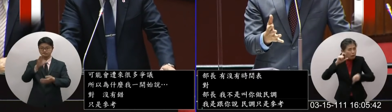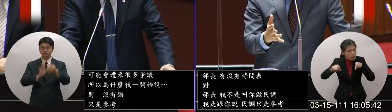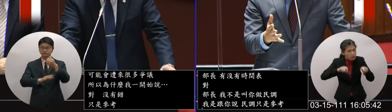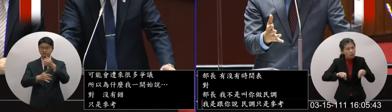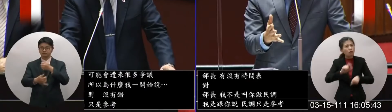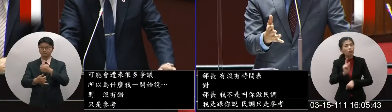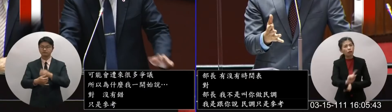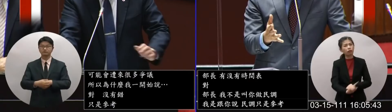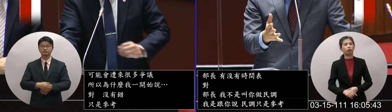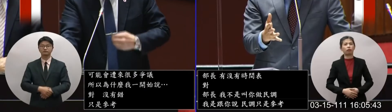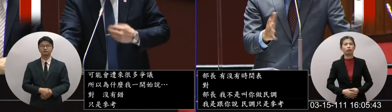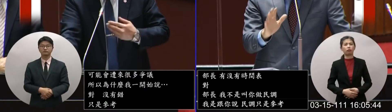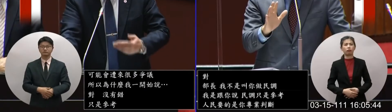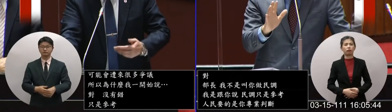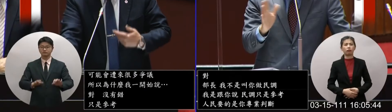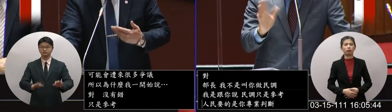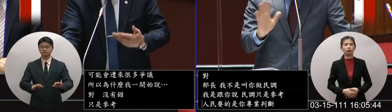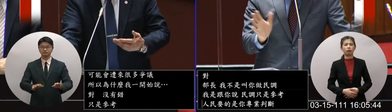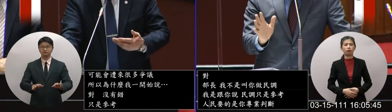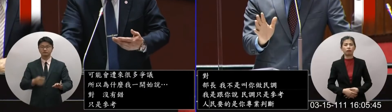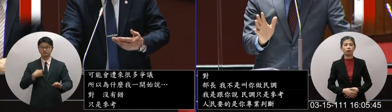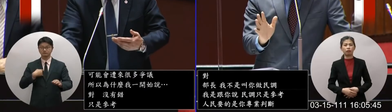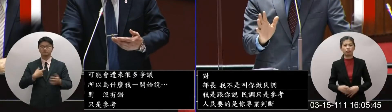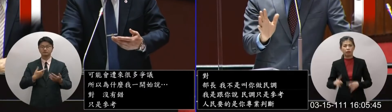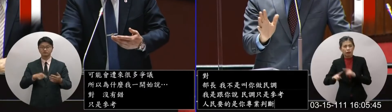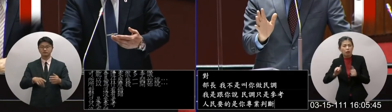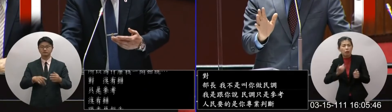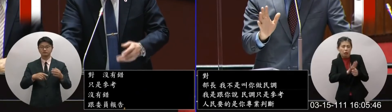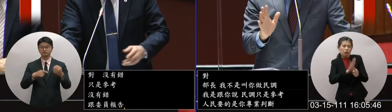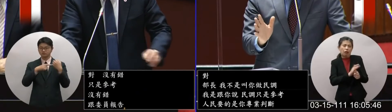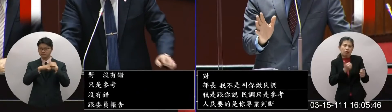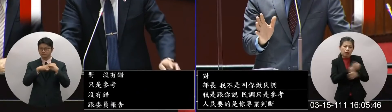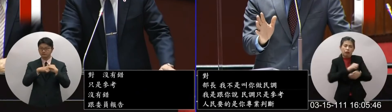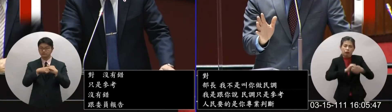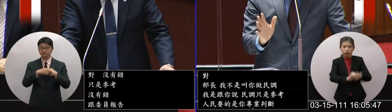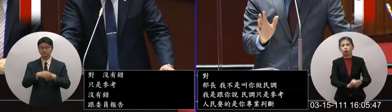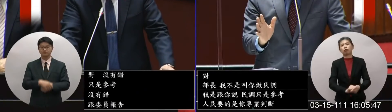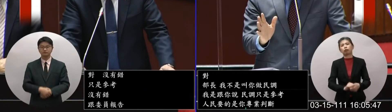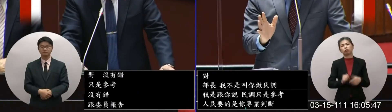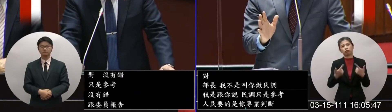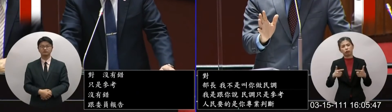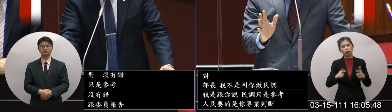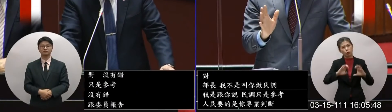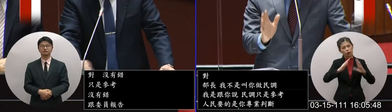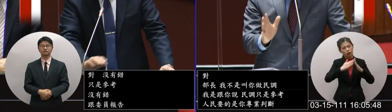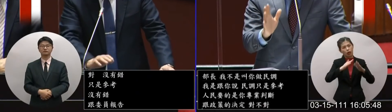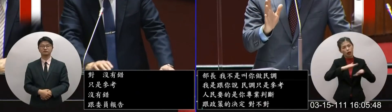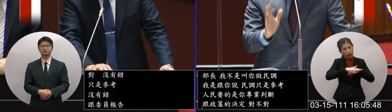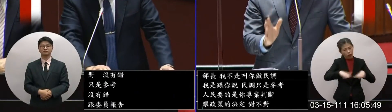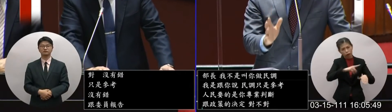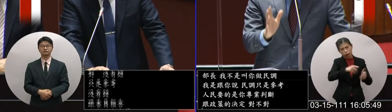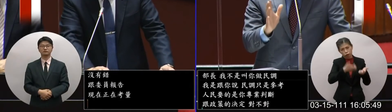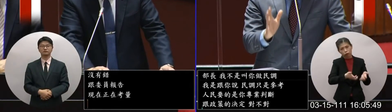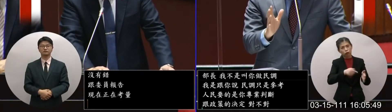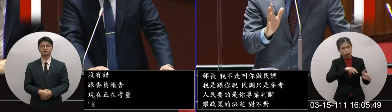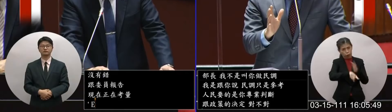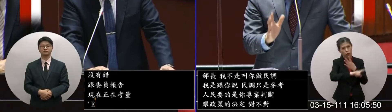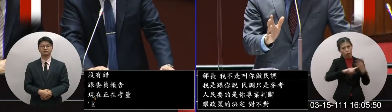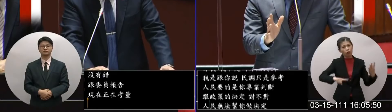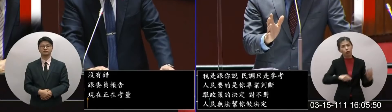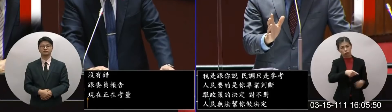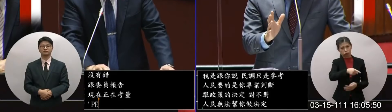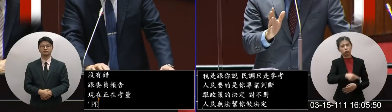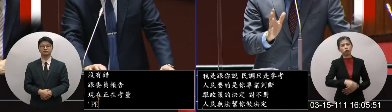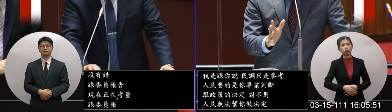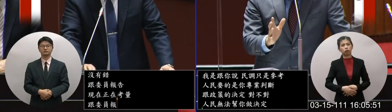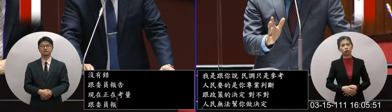决定嘛，对不对？人民没有办法帮你做决定，尤其国家安全的事很难，所以才需要你专业的